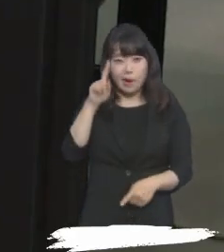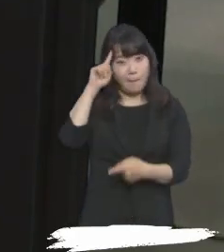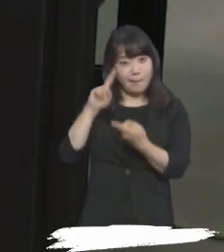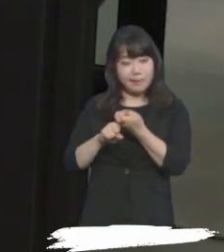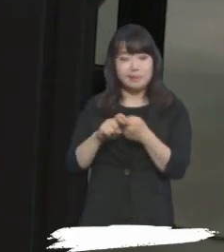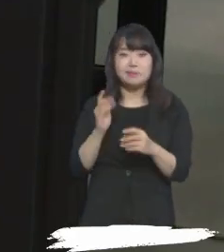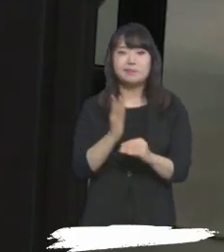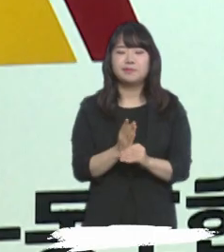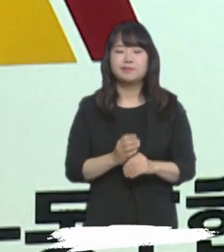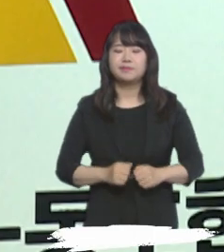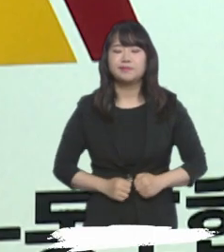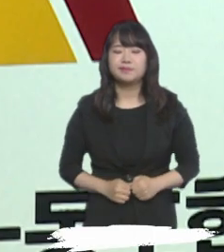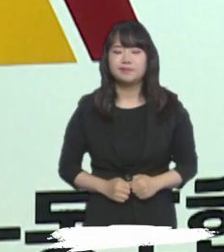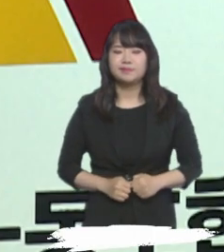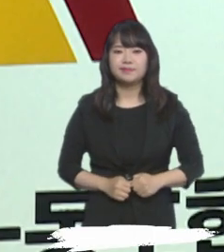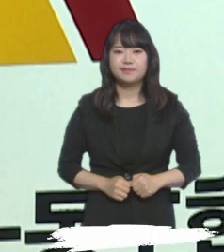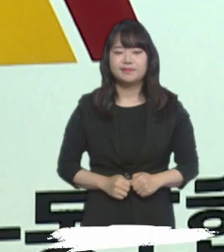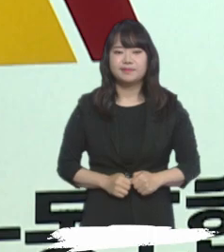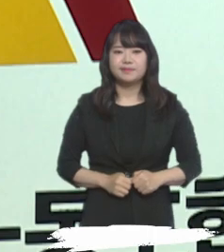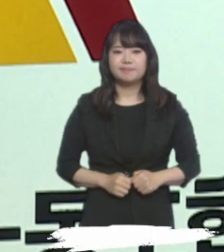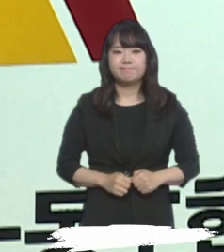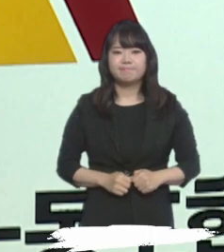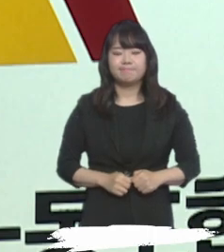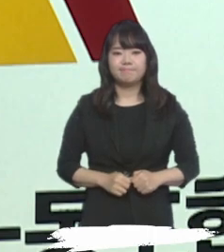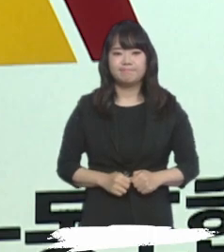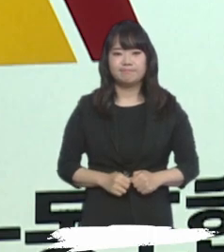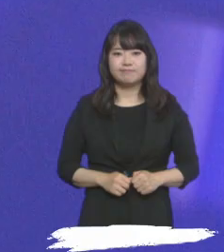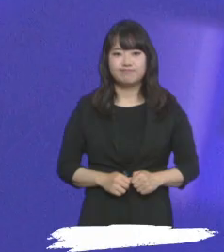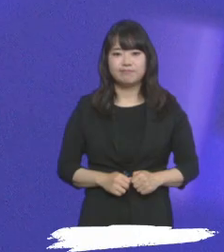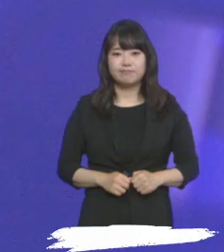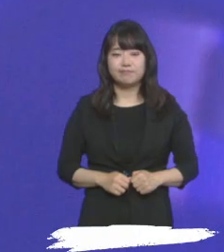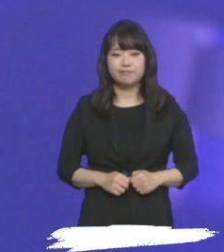쏠리고 있습니다. HCN 뉴스 신민식입니다.